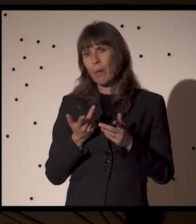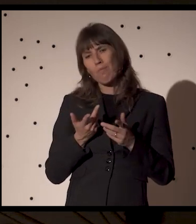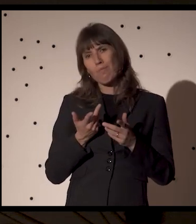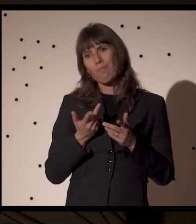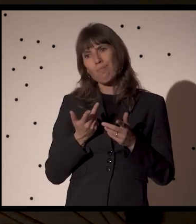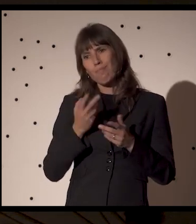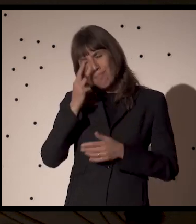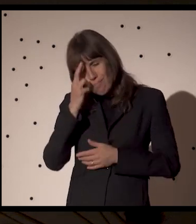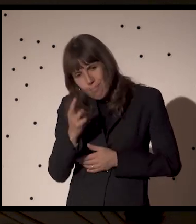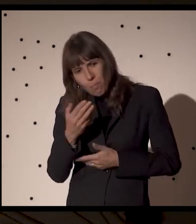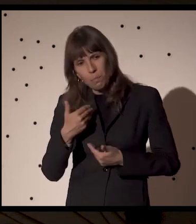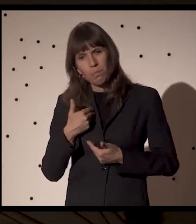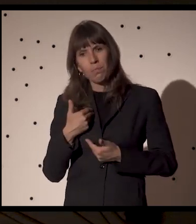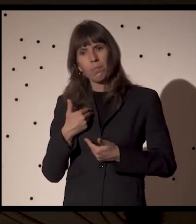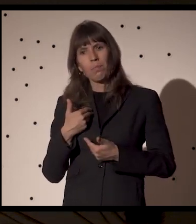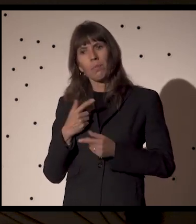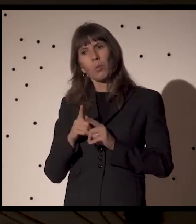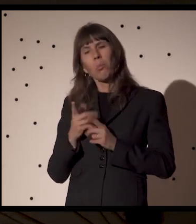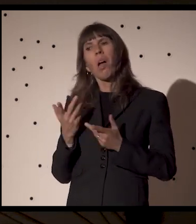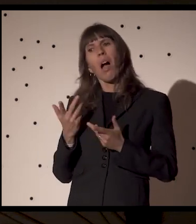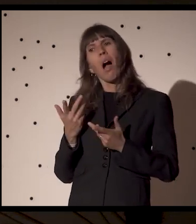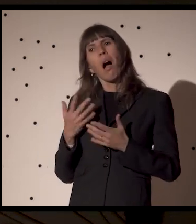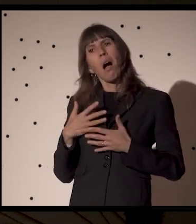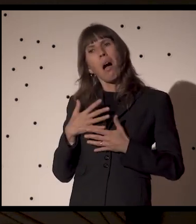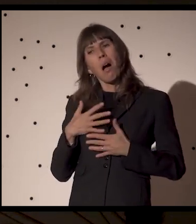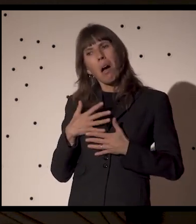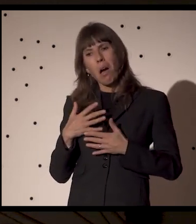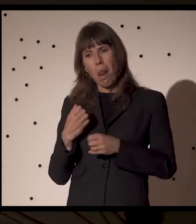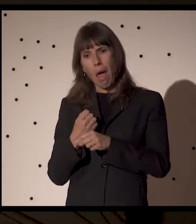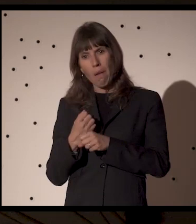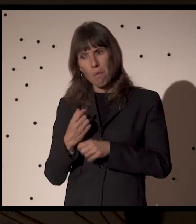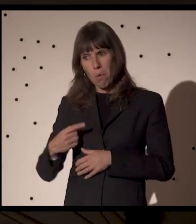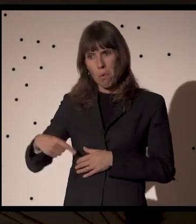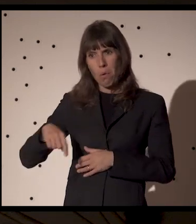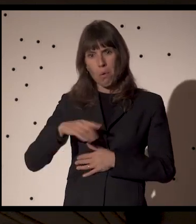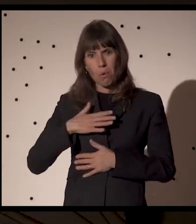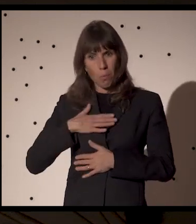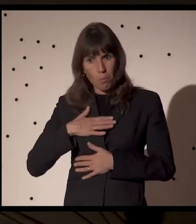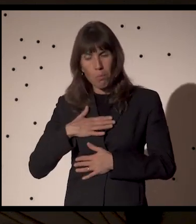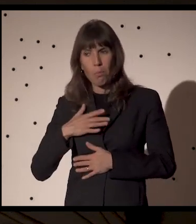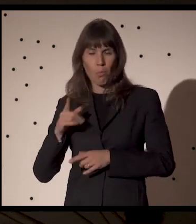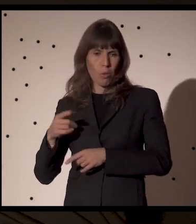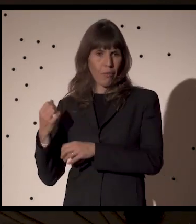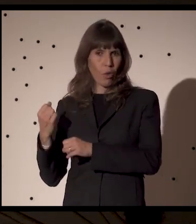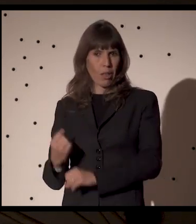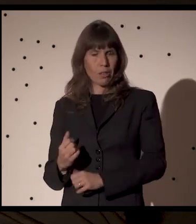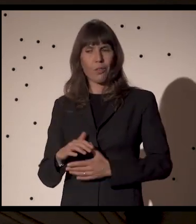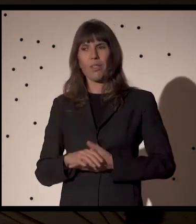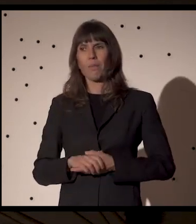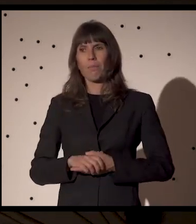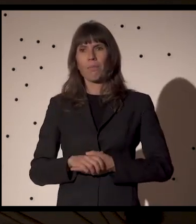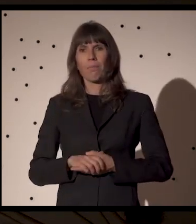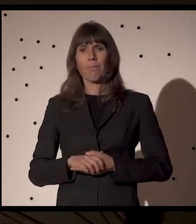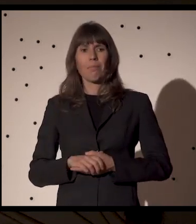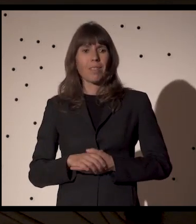mostrata nei confronti e del mio lavoro e del lavoro di tutta la fondazione e soprattutto grazie per il